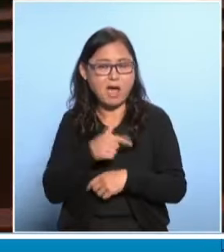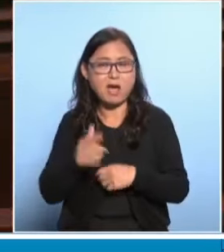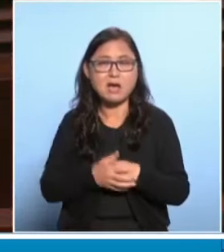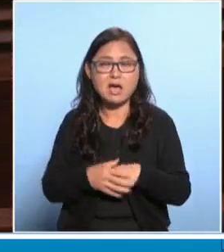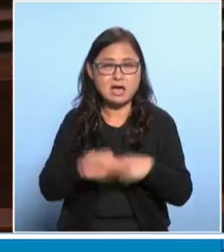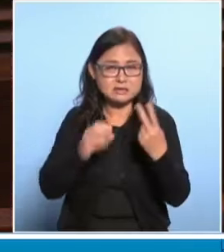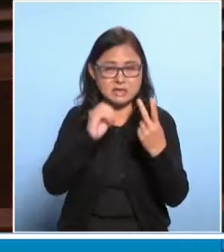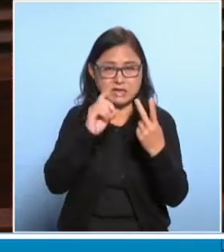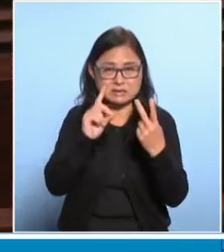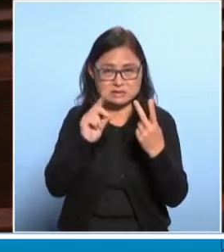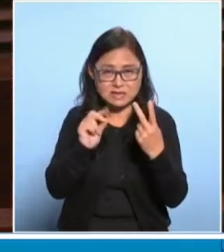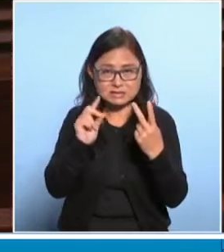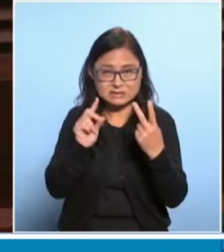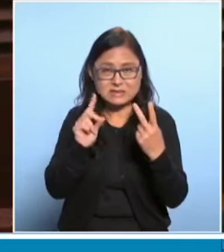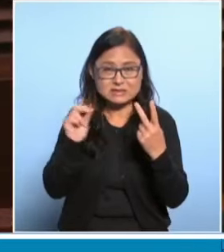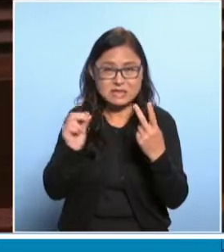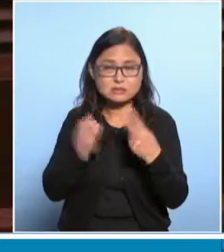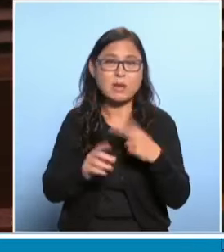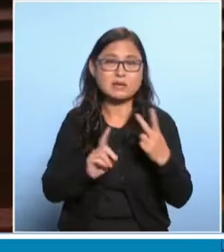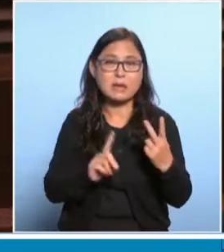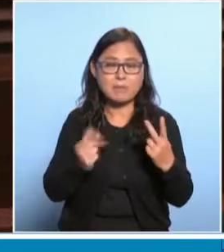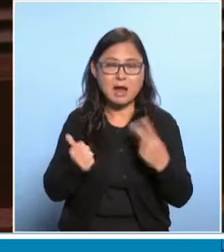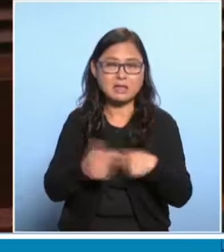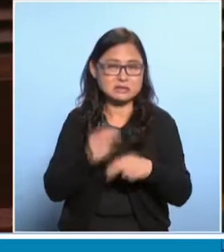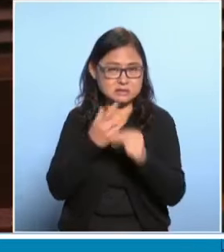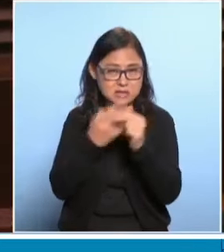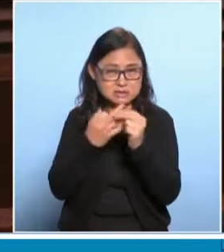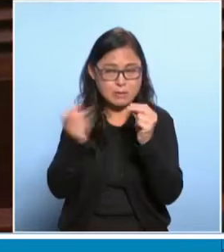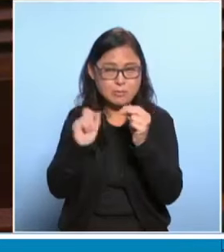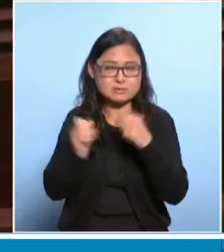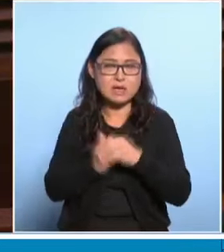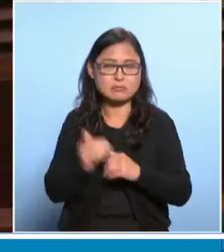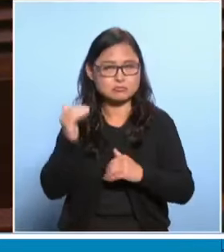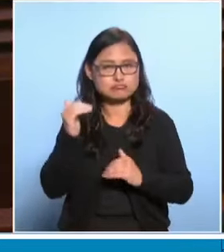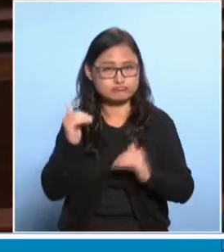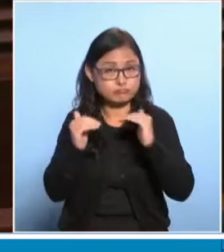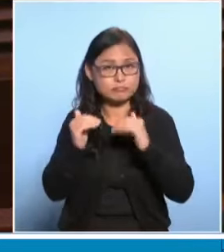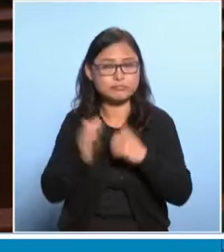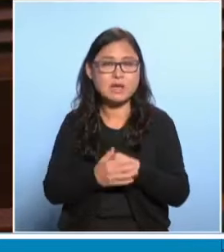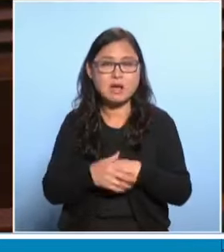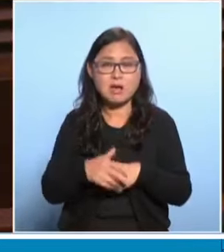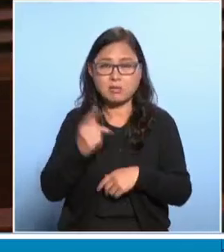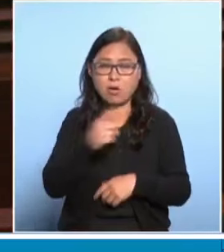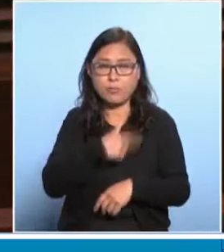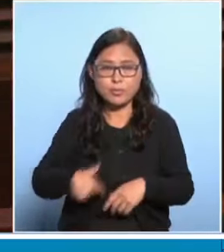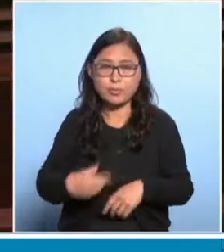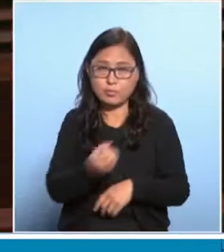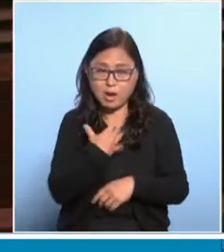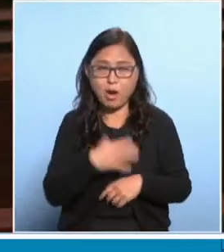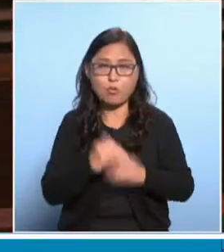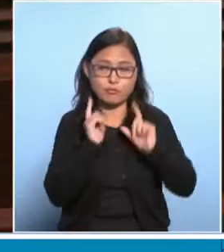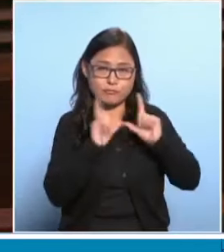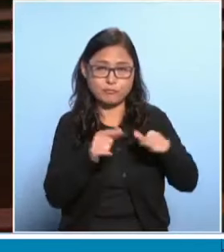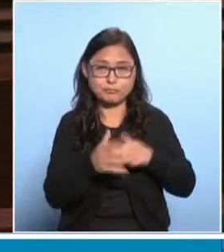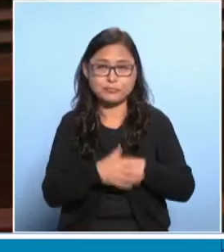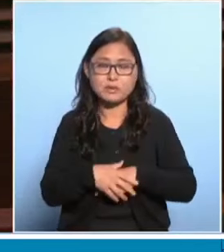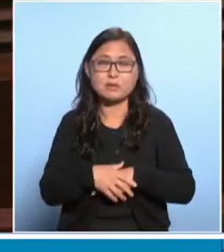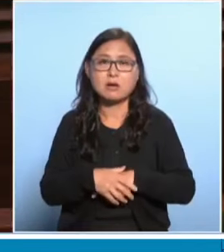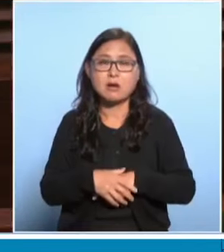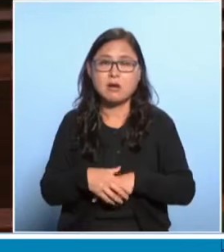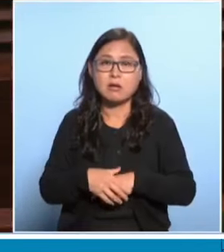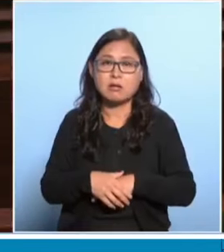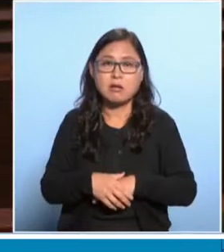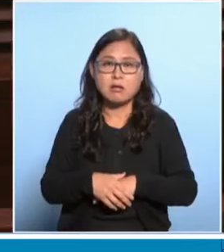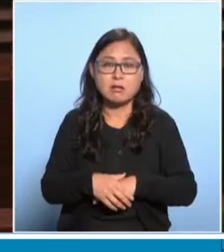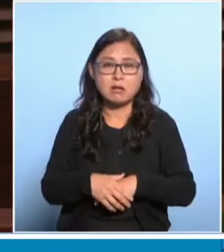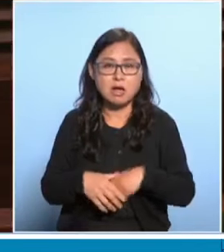年同期平均的73%。就葛佩凡議員的提問，已回覆如下。問題第一部分，個人有計劃是